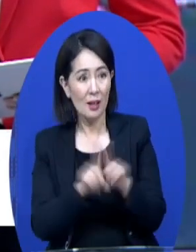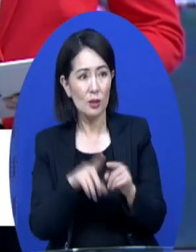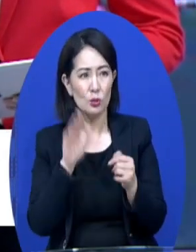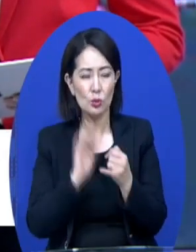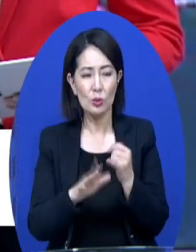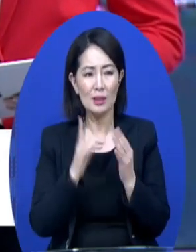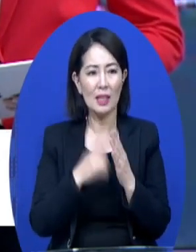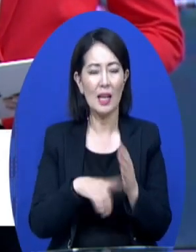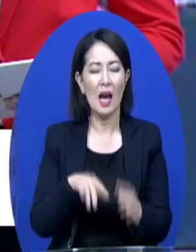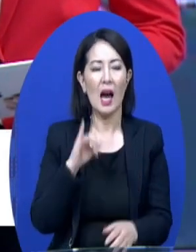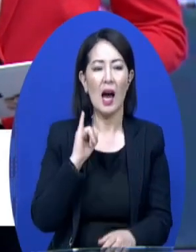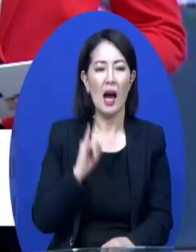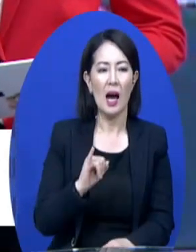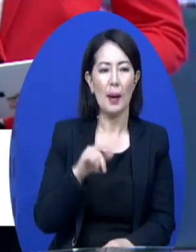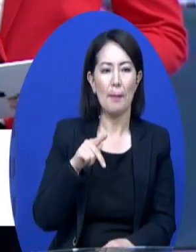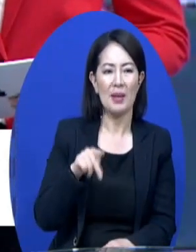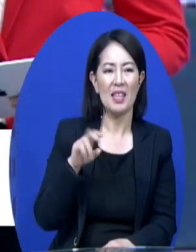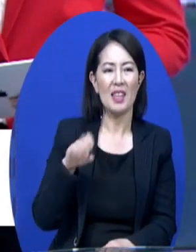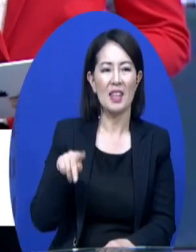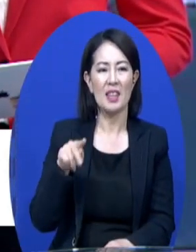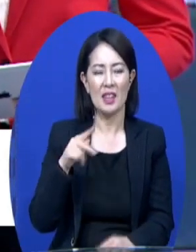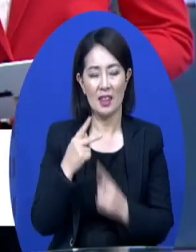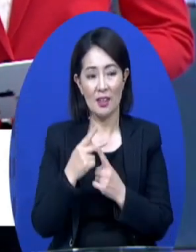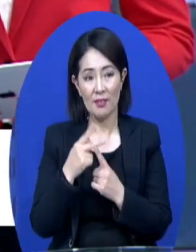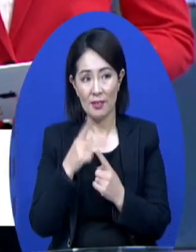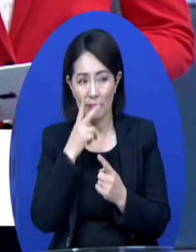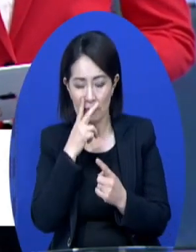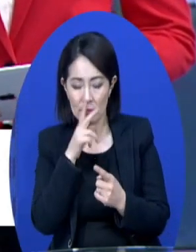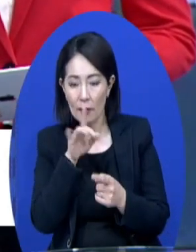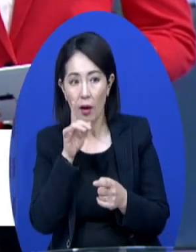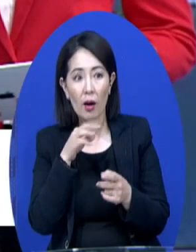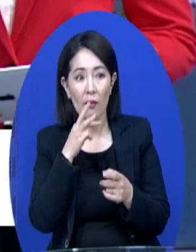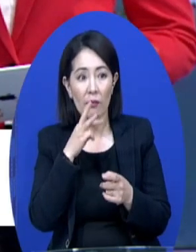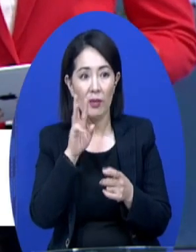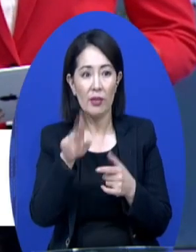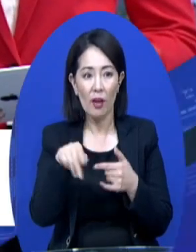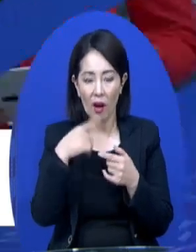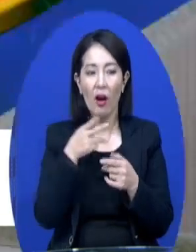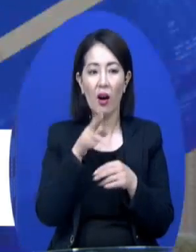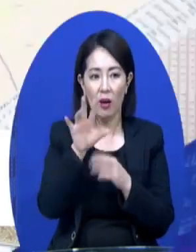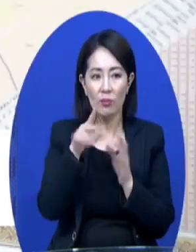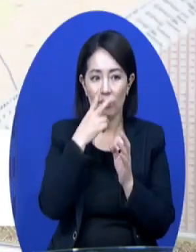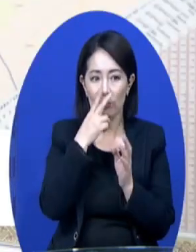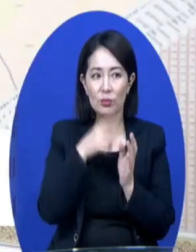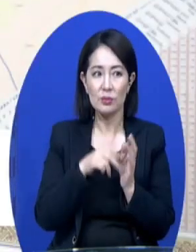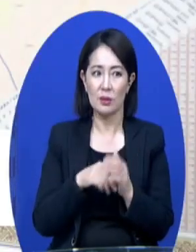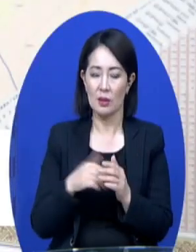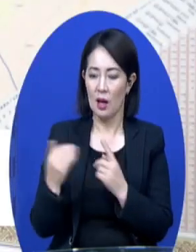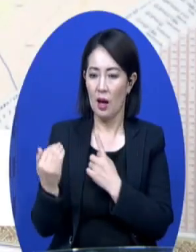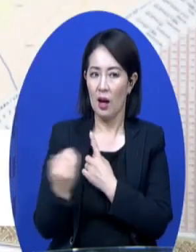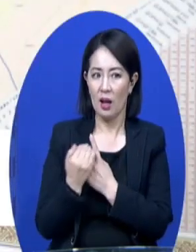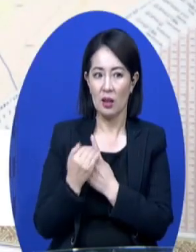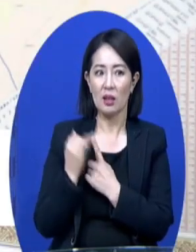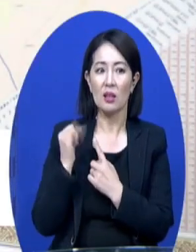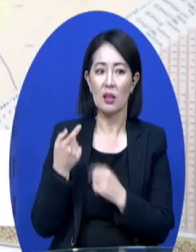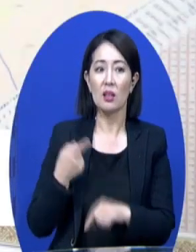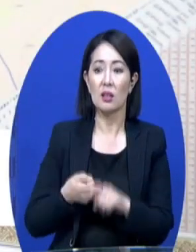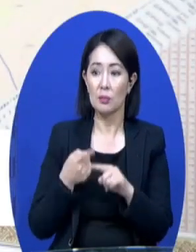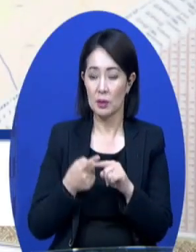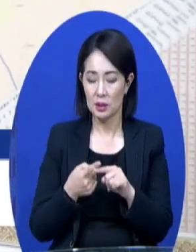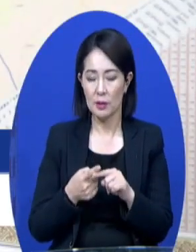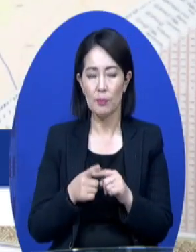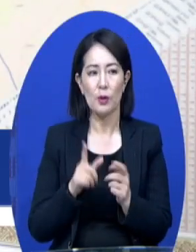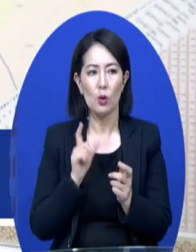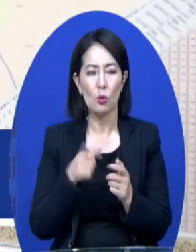сүүлийн саруудад IPTV болон OTT-д төвлөрсөн видео контентуудыг төлхөө сонгож байна. Хандлт бол мэдээж маш их нэмэгдэж байгаа.